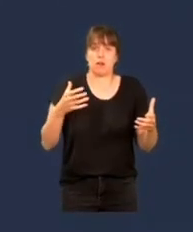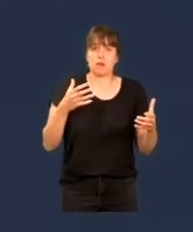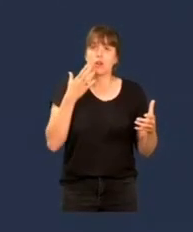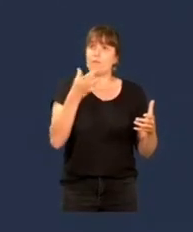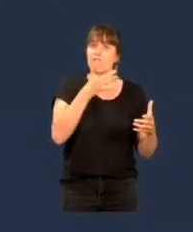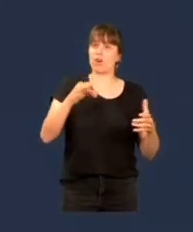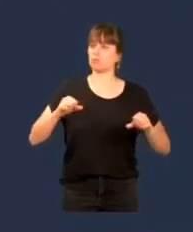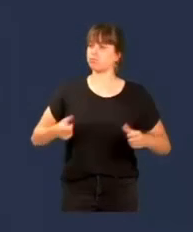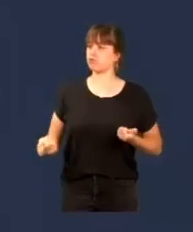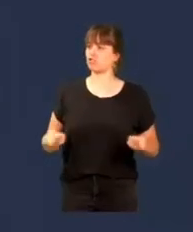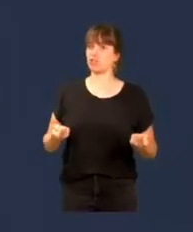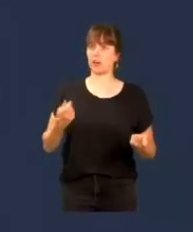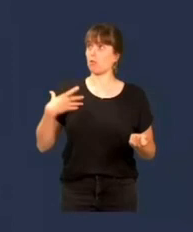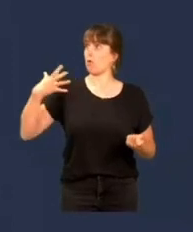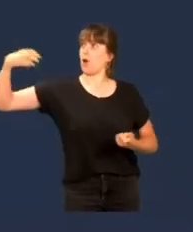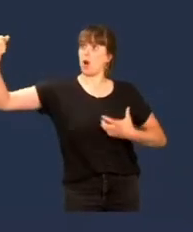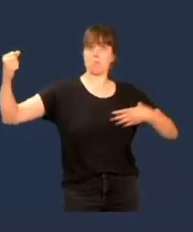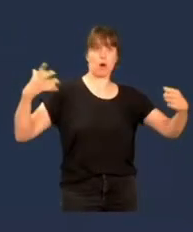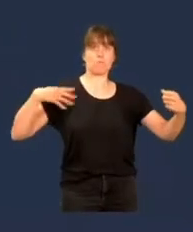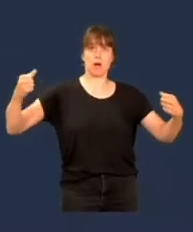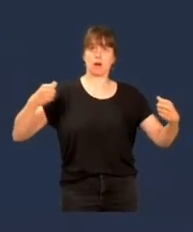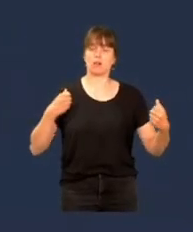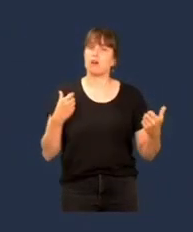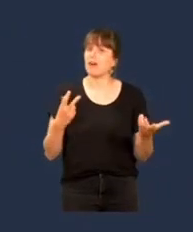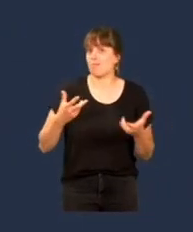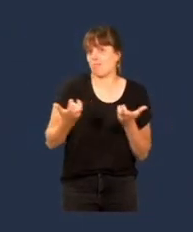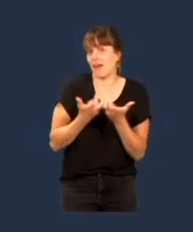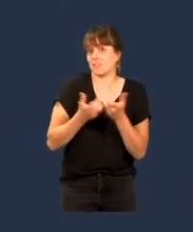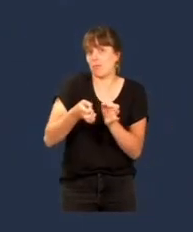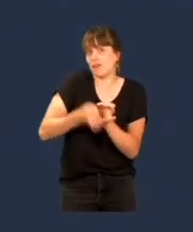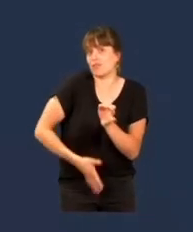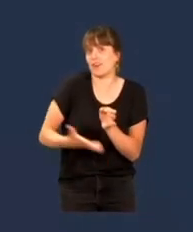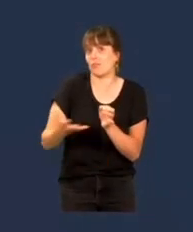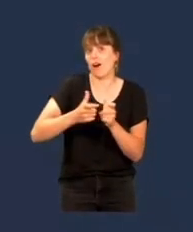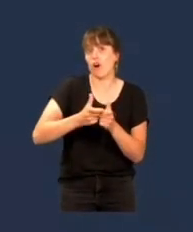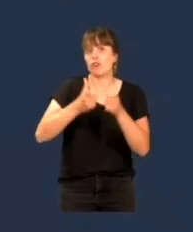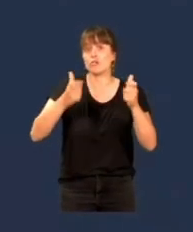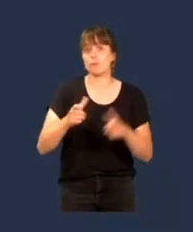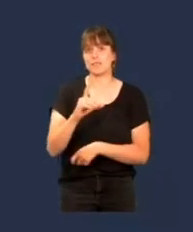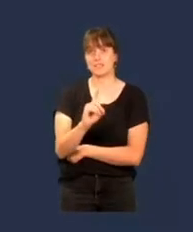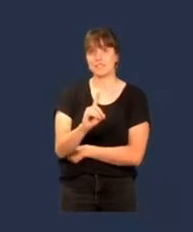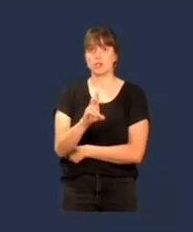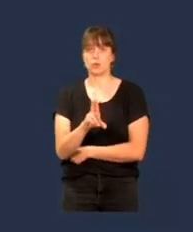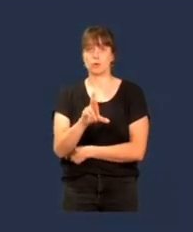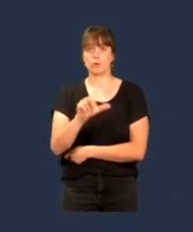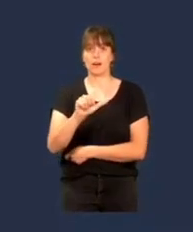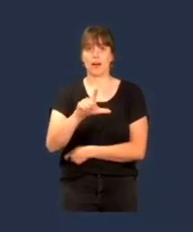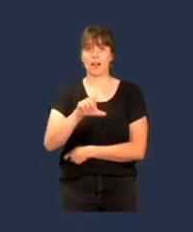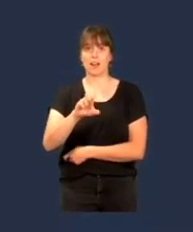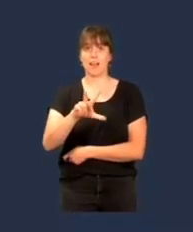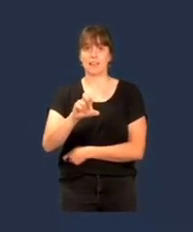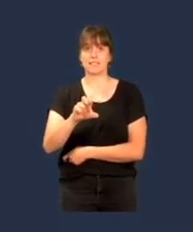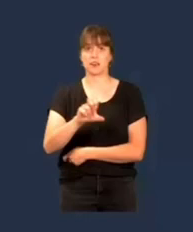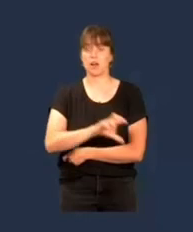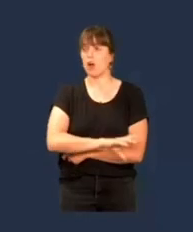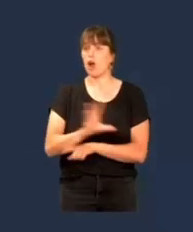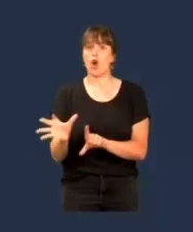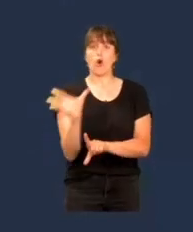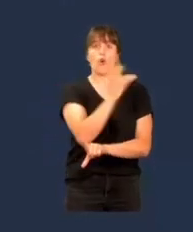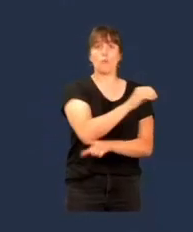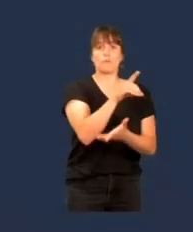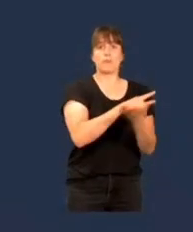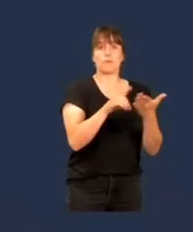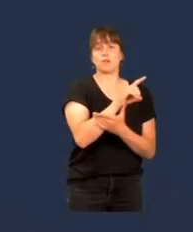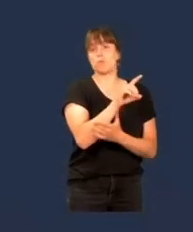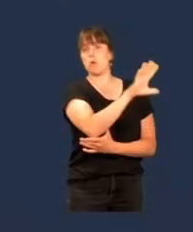obtenez des Duralex, touchés de plein fouet par l'envolée des coûts de l'énergie, partis dans le Loiret. Vous obtenez